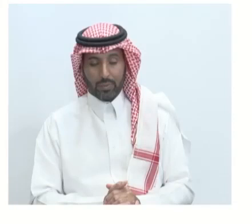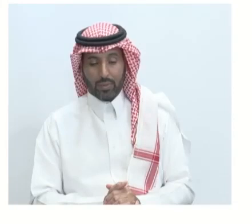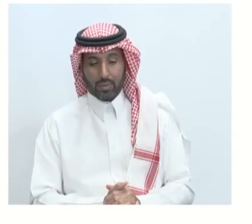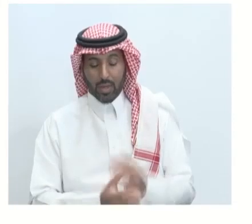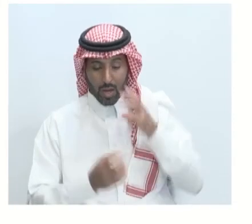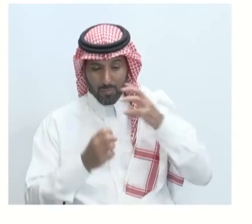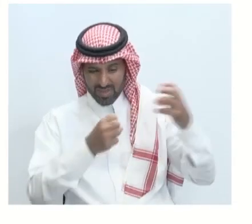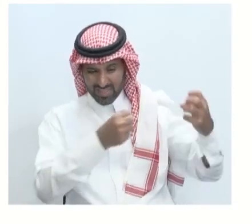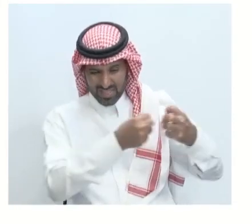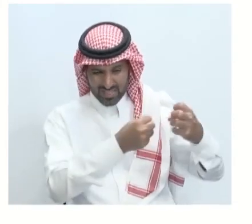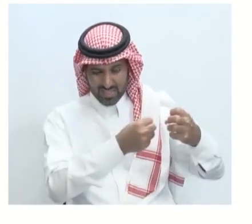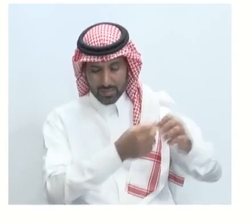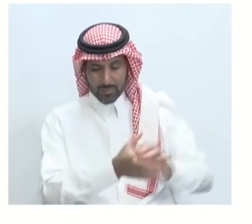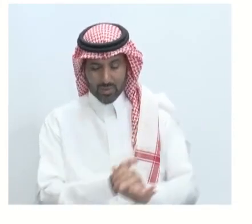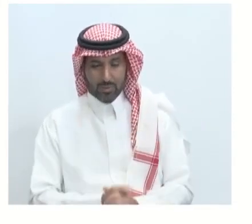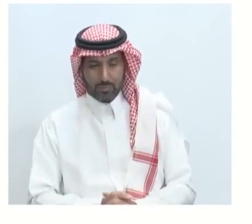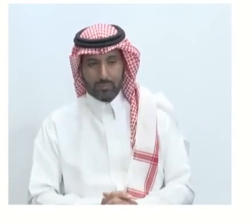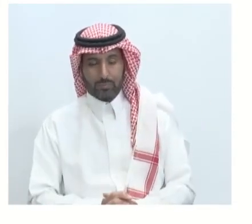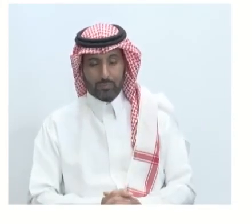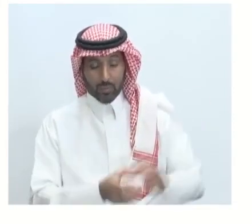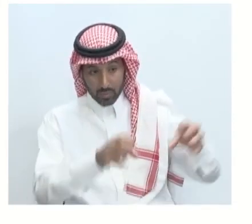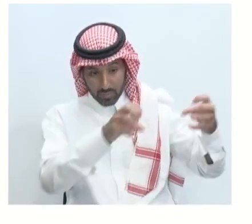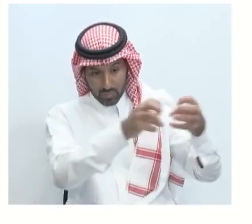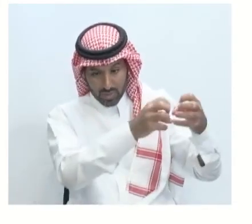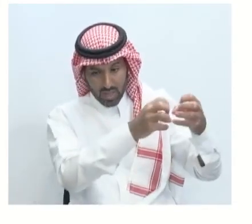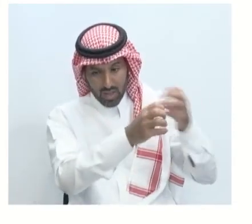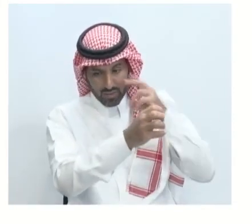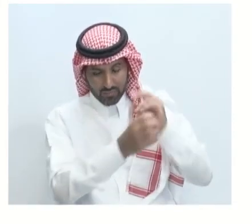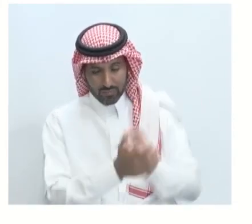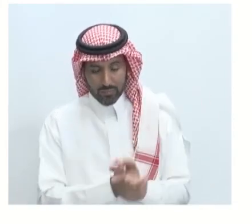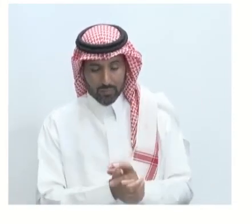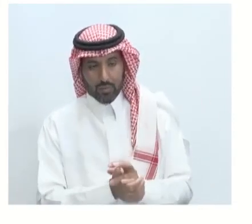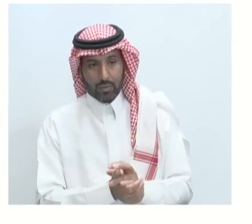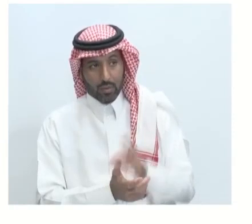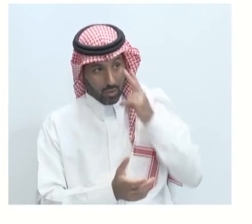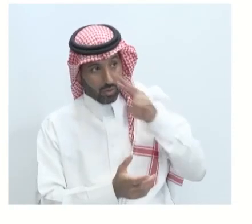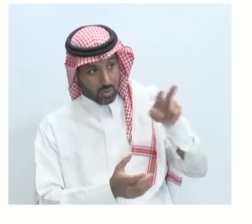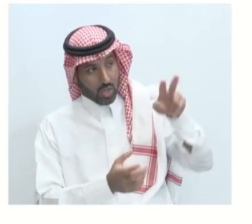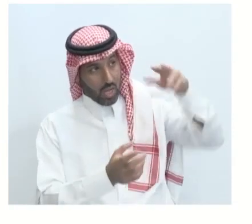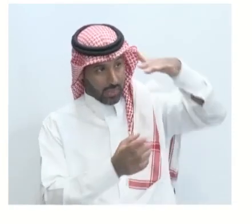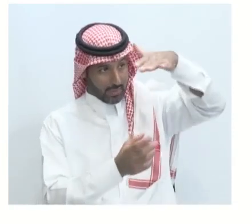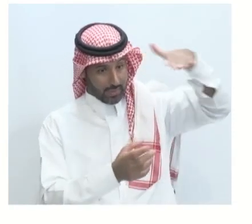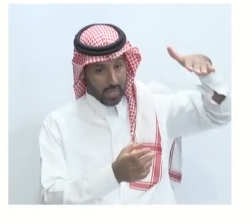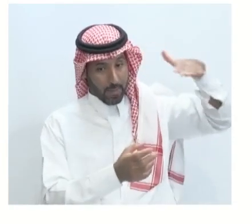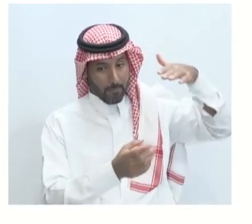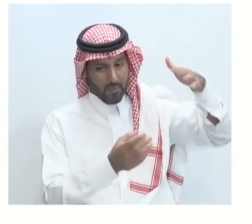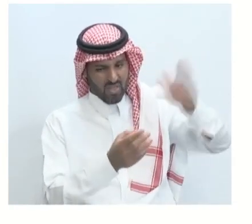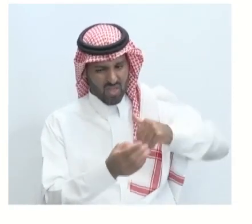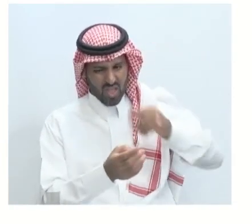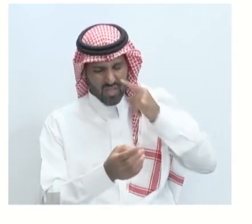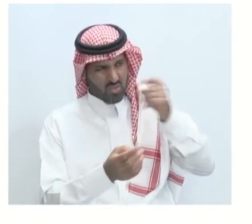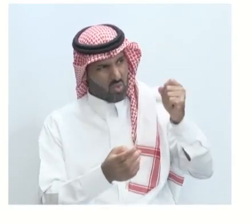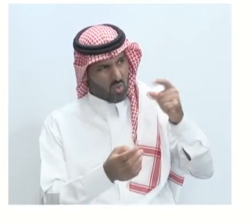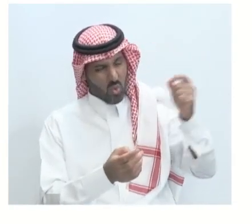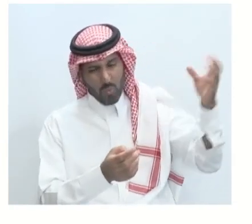المغناطيسي للمشتري وكذلك في عمليه رصد الاجسام الخافته او